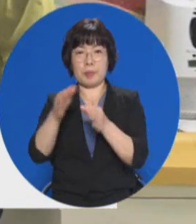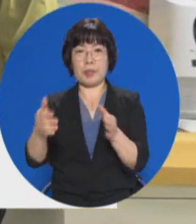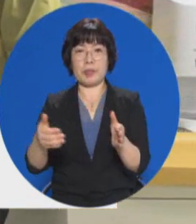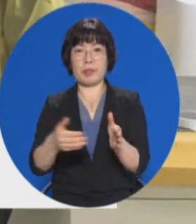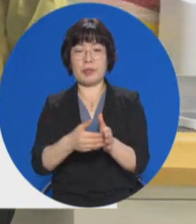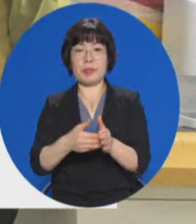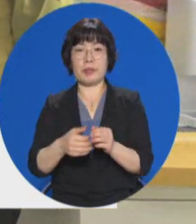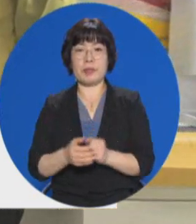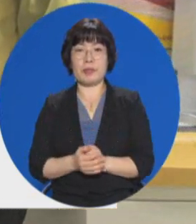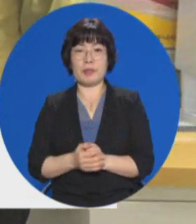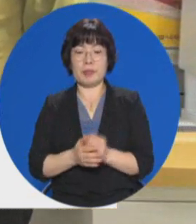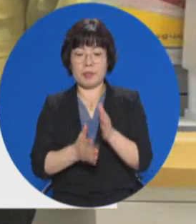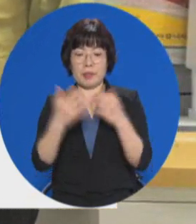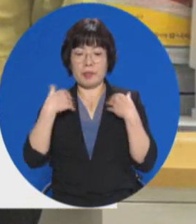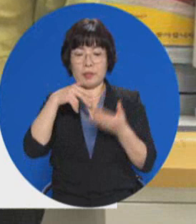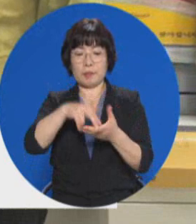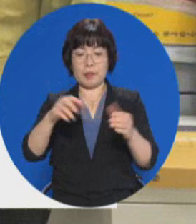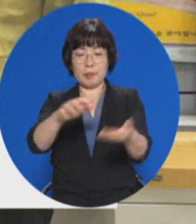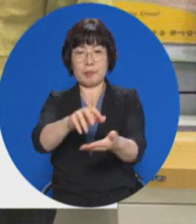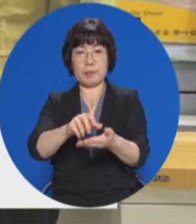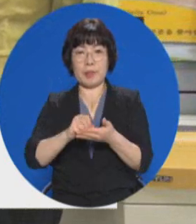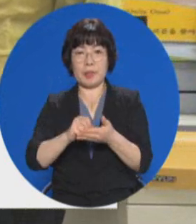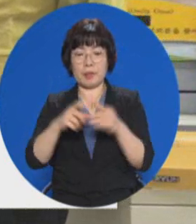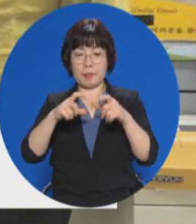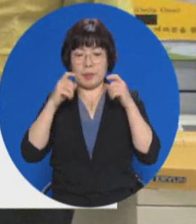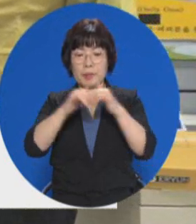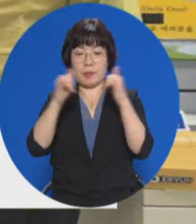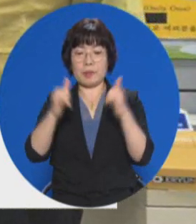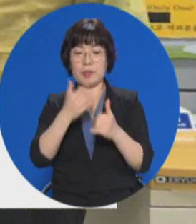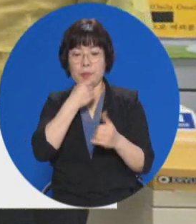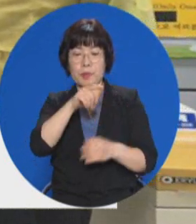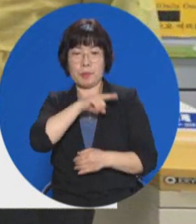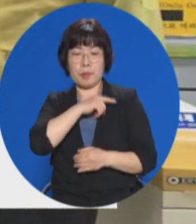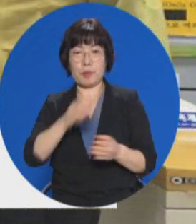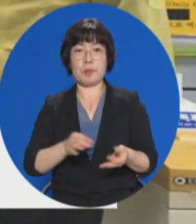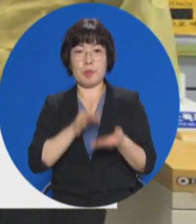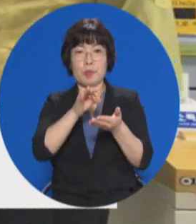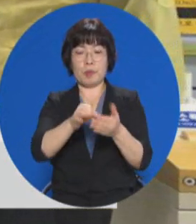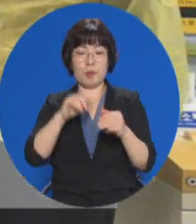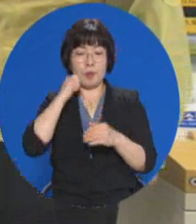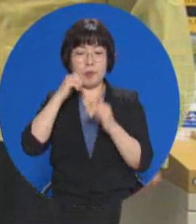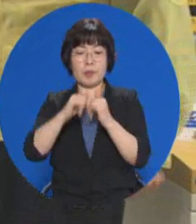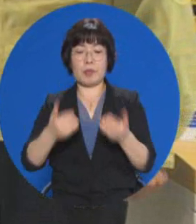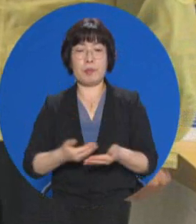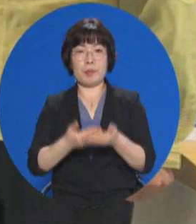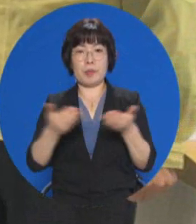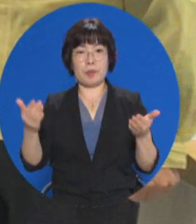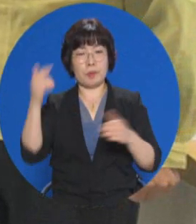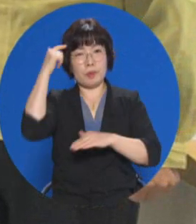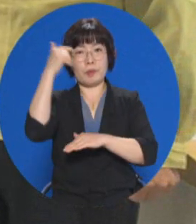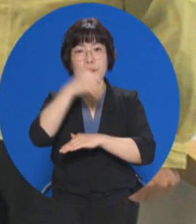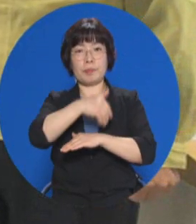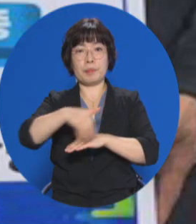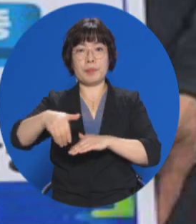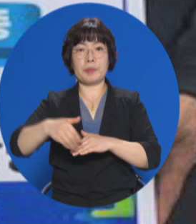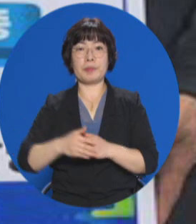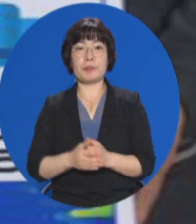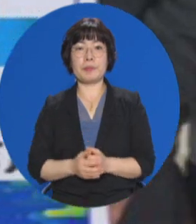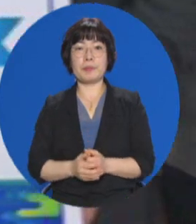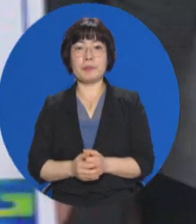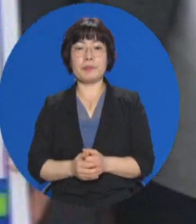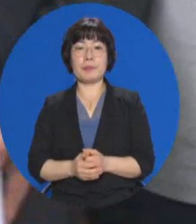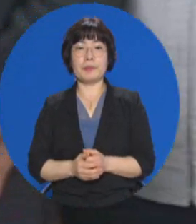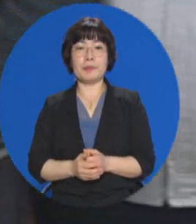밝혔습니다. 시는 기탁된 마스크를 사회복지 공동모금회를 통해 취약계층에 우선적으로 지원할 계획입니다.